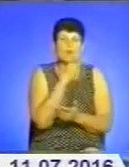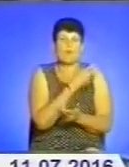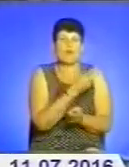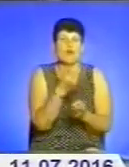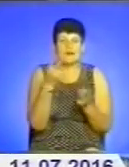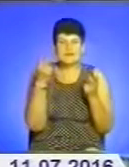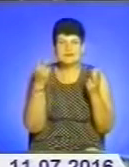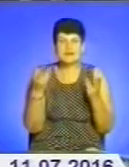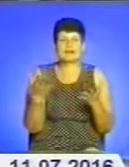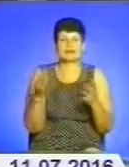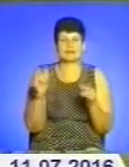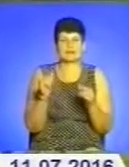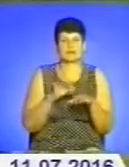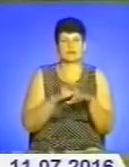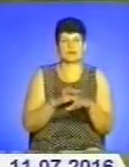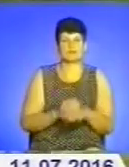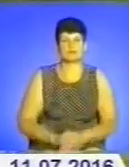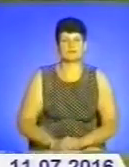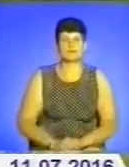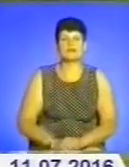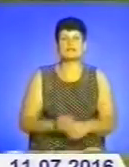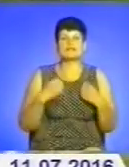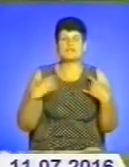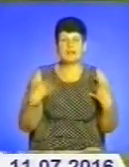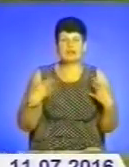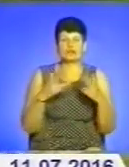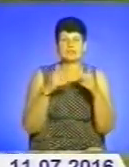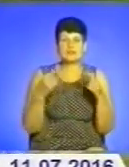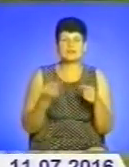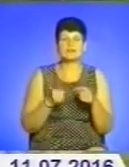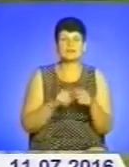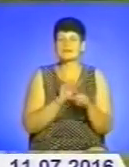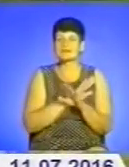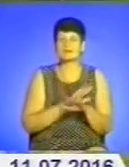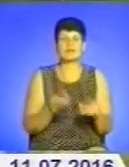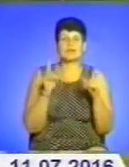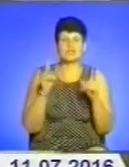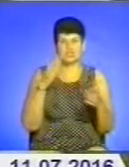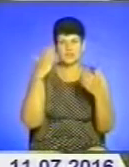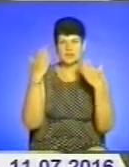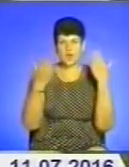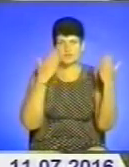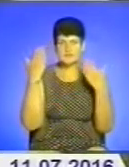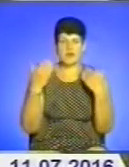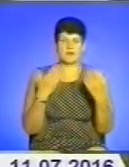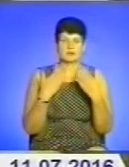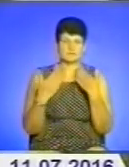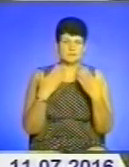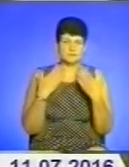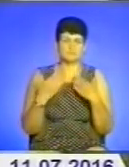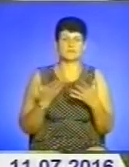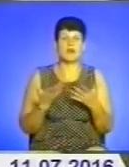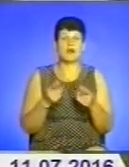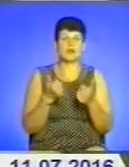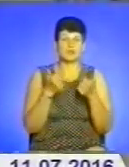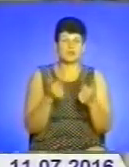тут талановиті, прекрасні люди. Свята замків – це не лише діалог, розваги, дозвілля, а й добра нагода залучати